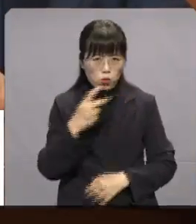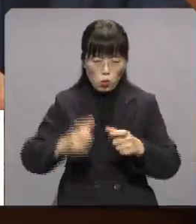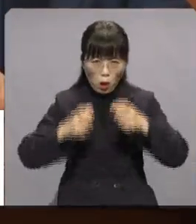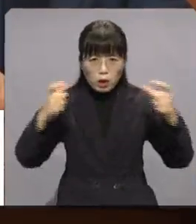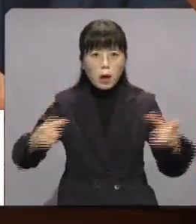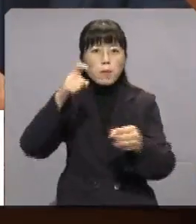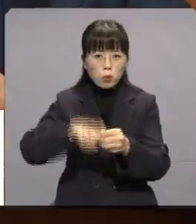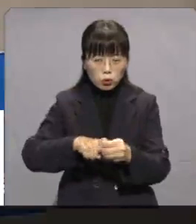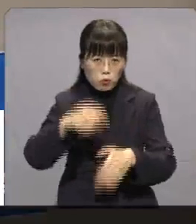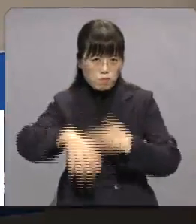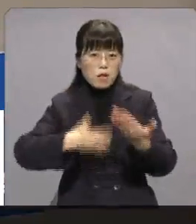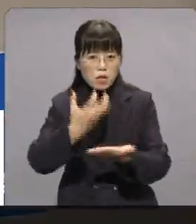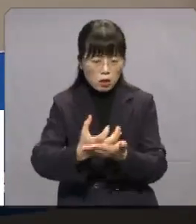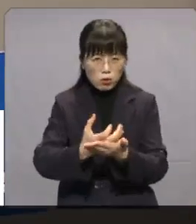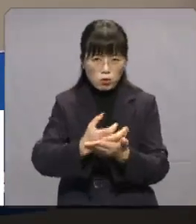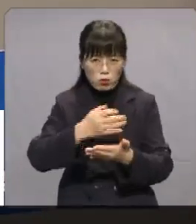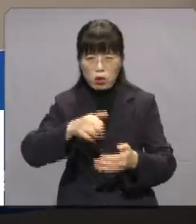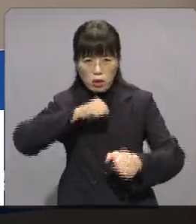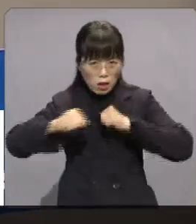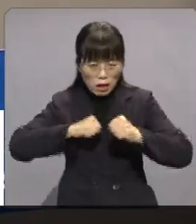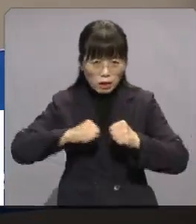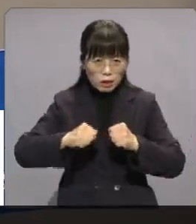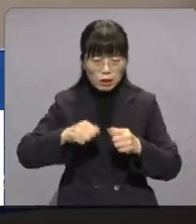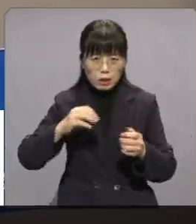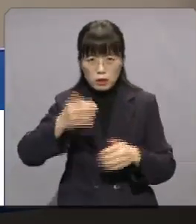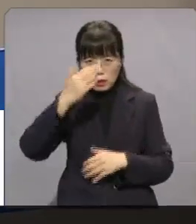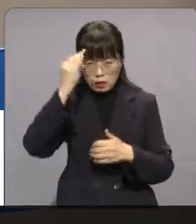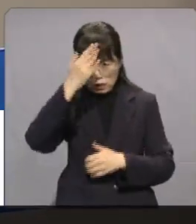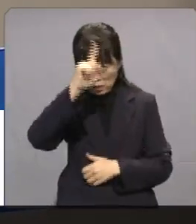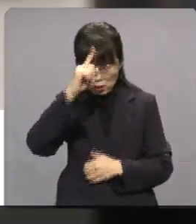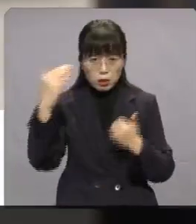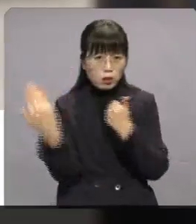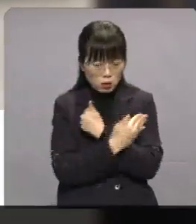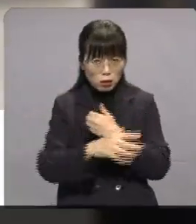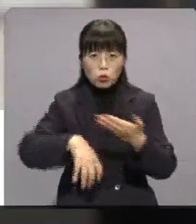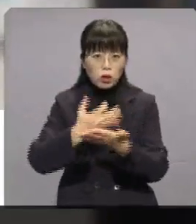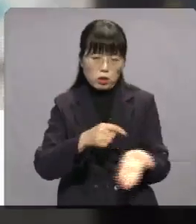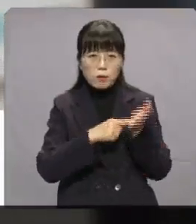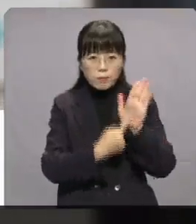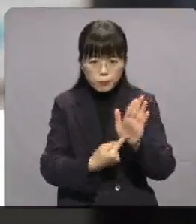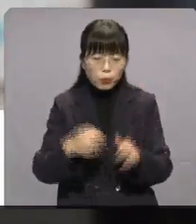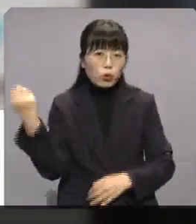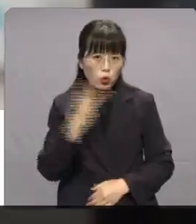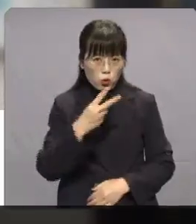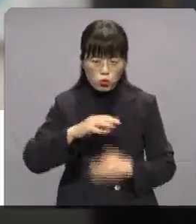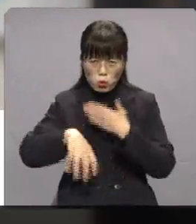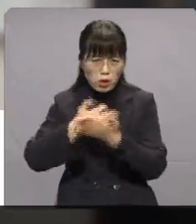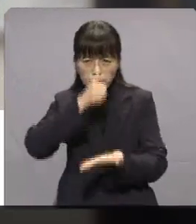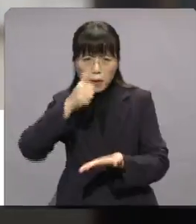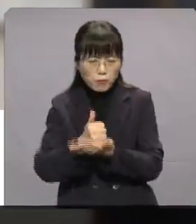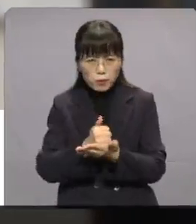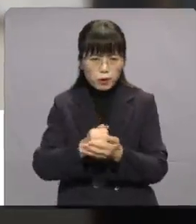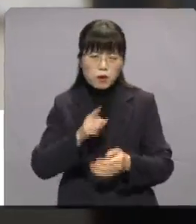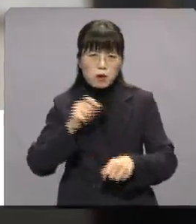확장하기 위해 버린 반란으로 대란 행위 그리고 친위 쿠데타라고 비판했습니다 그러면서 내란 범죄는